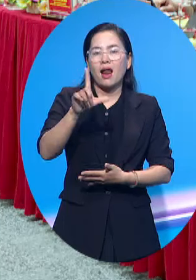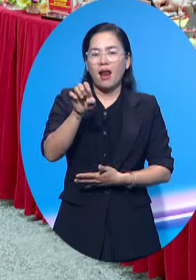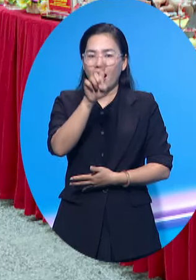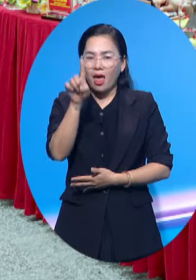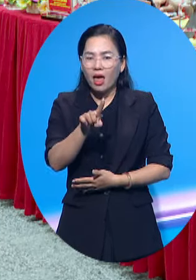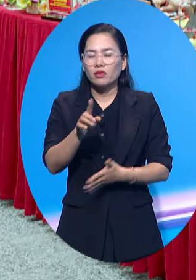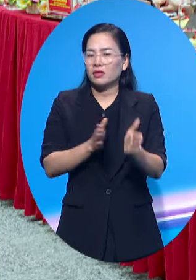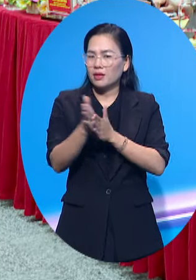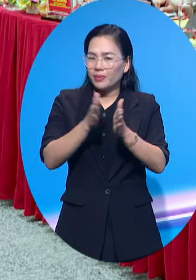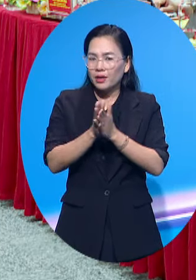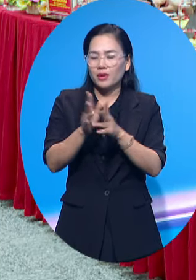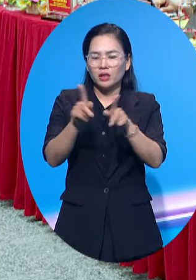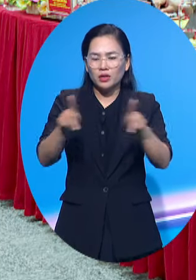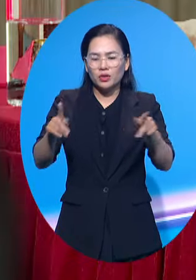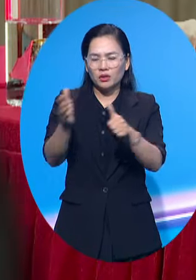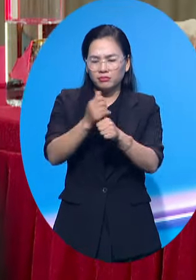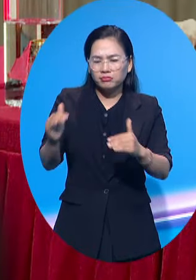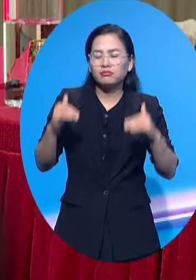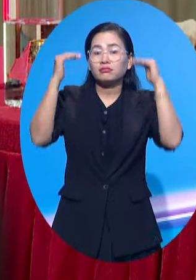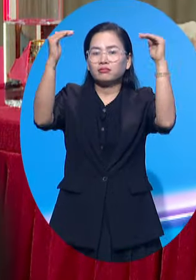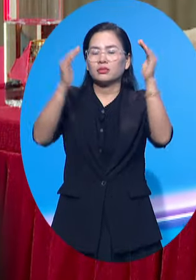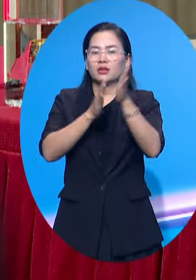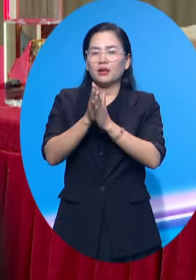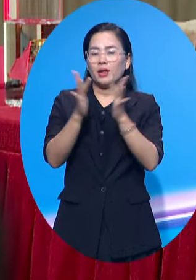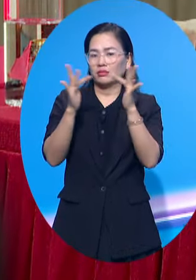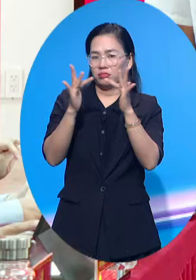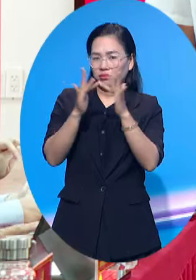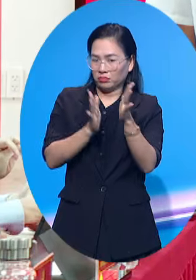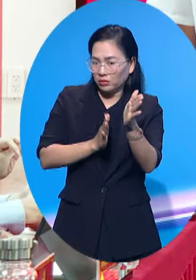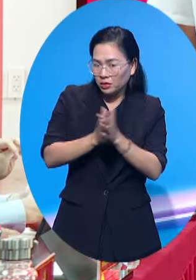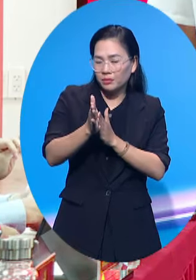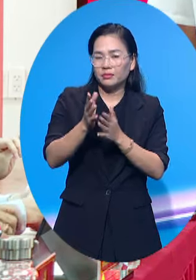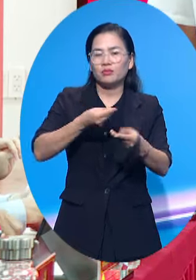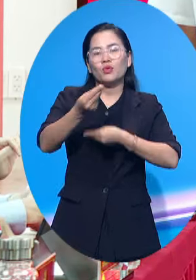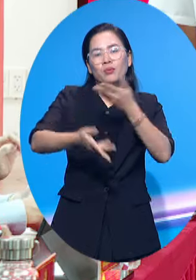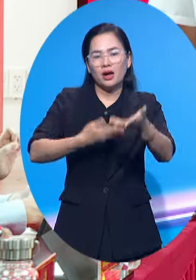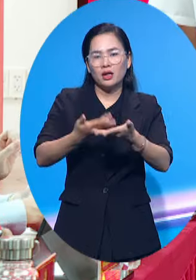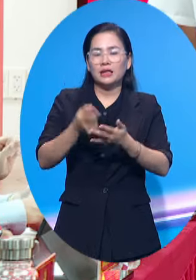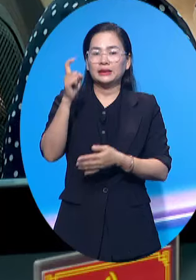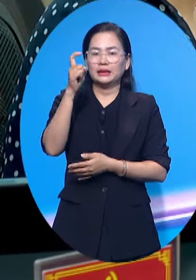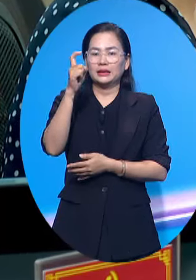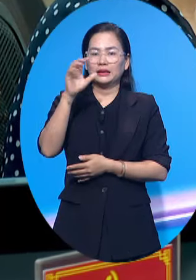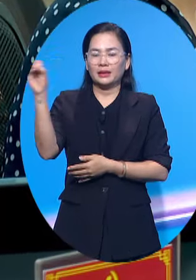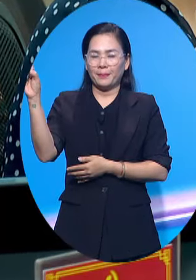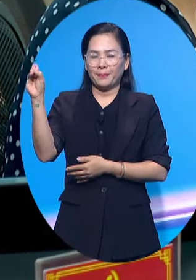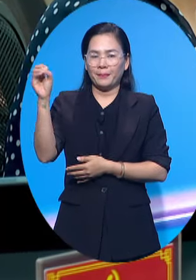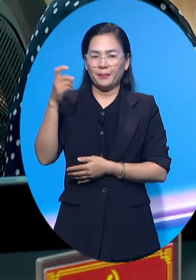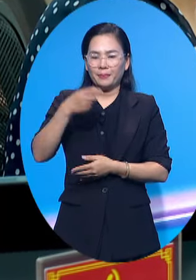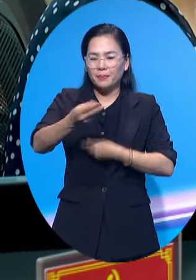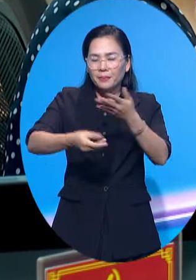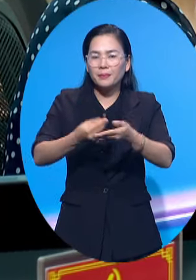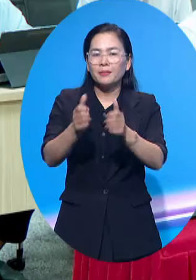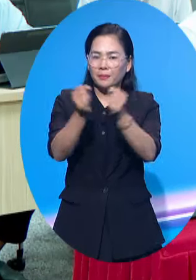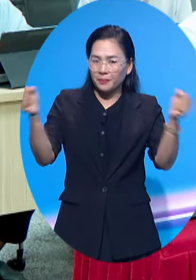pháp nâng cao hiệu quả kinh doanh, đẩy mạnh các mô hình kinh doanh trực tuyến, hướng đến đạt 900 điểm bán, doanh số tăng trưởng từ 6 đến